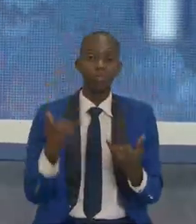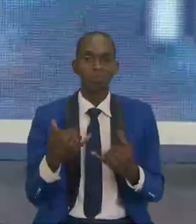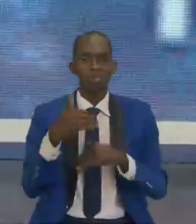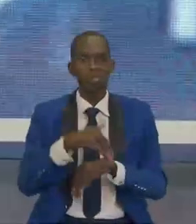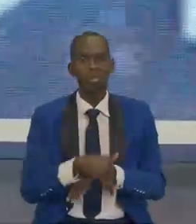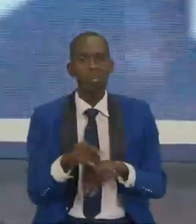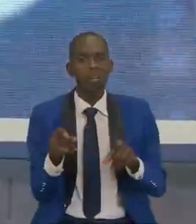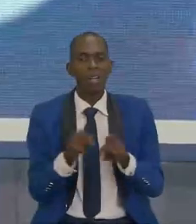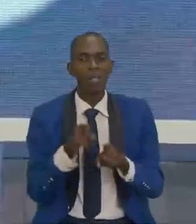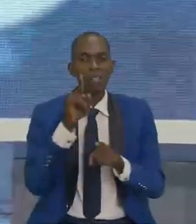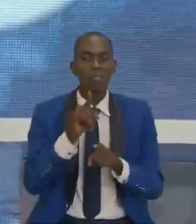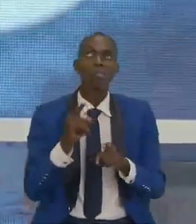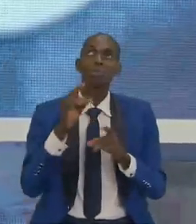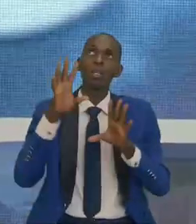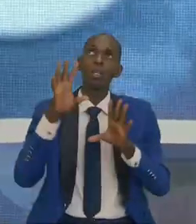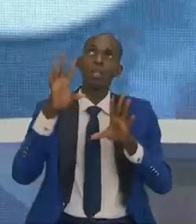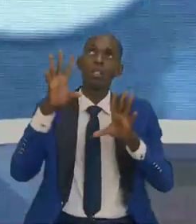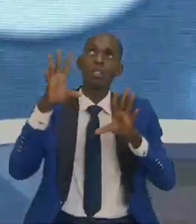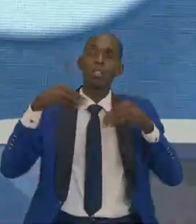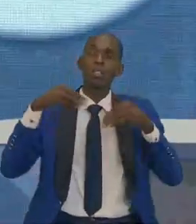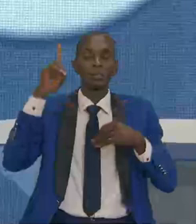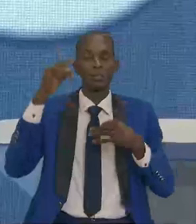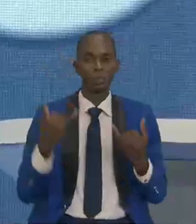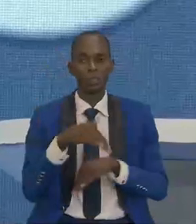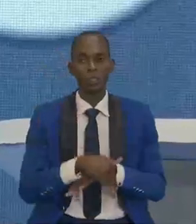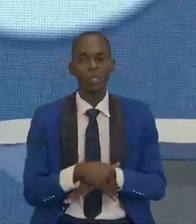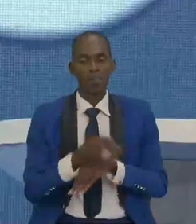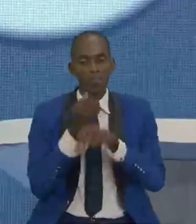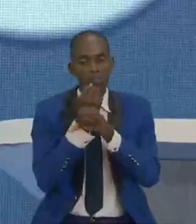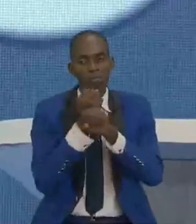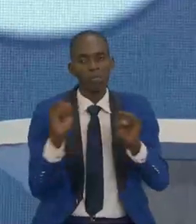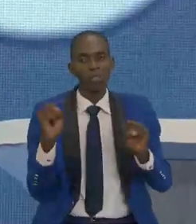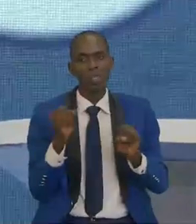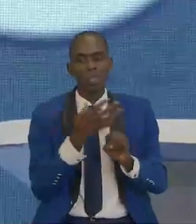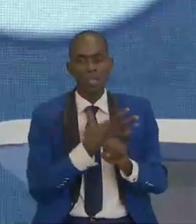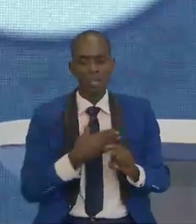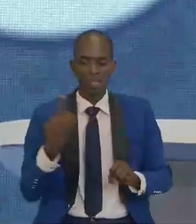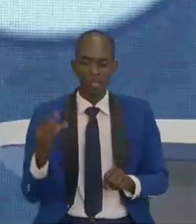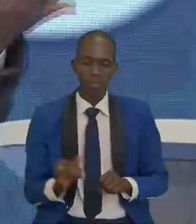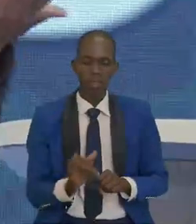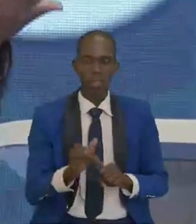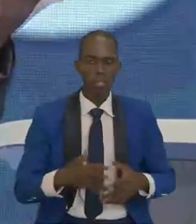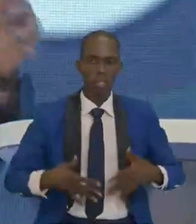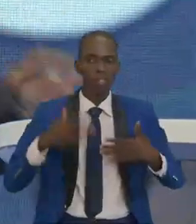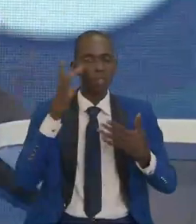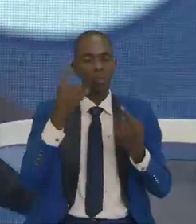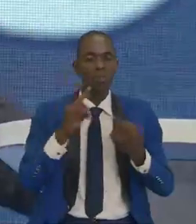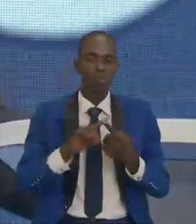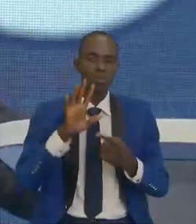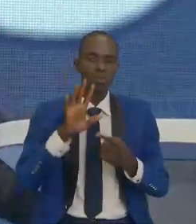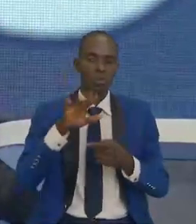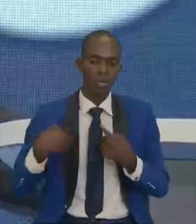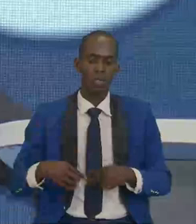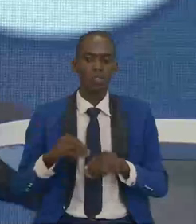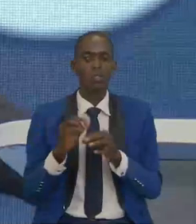Et comme vous le croyez ce soir, comme vous le recevez ce soir, le